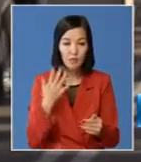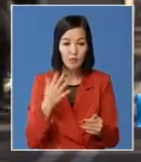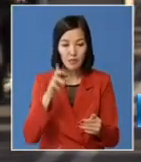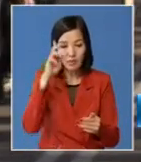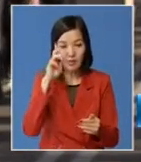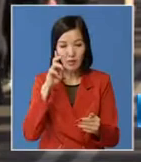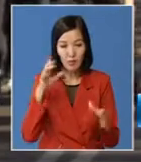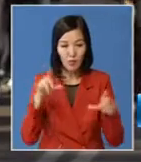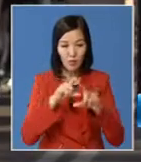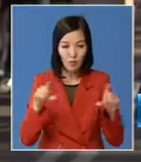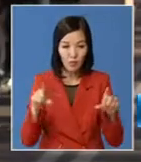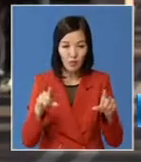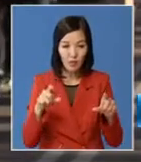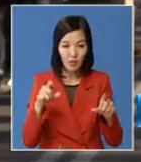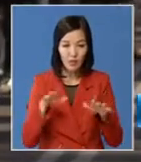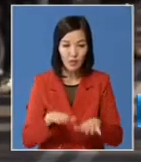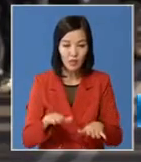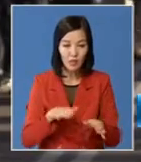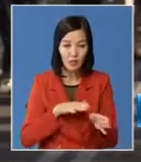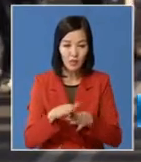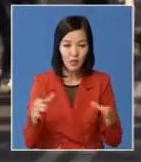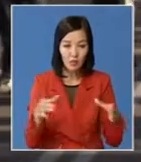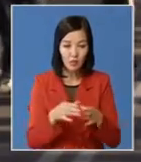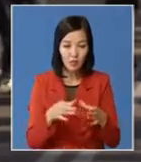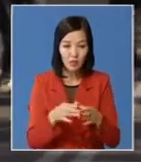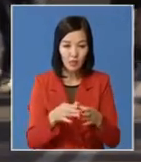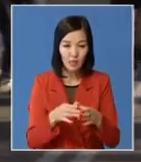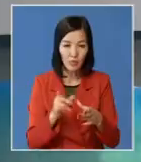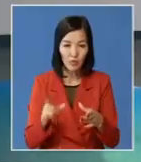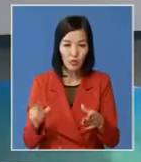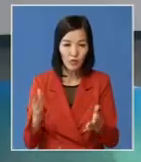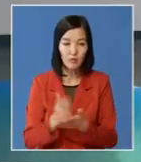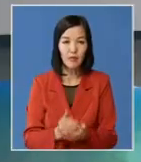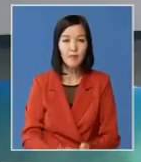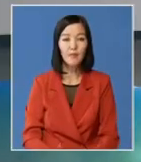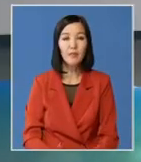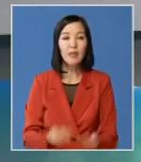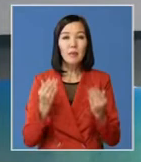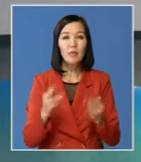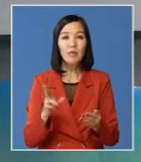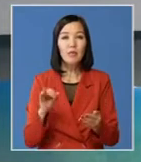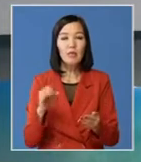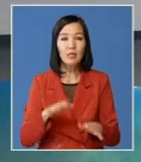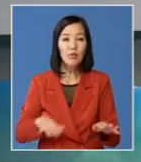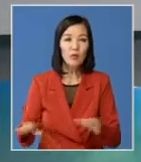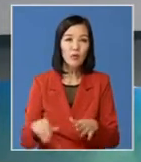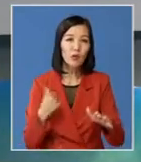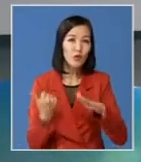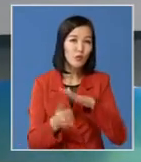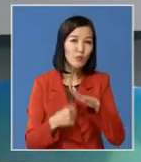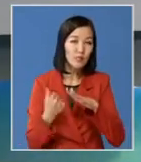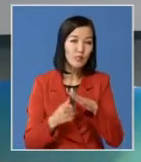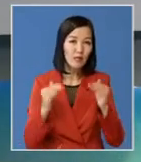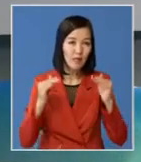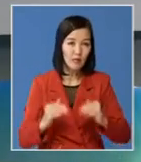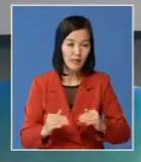мемлекеттік органдар, оның арасында жергілікті атқарушы органдардың өкілдері бар. Биыл Қаратал өңірінде жұмыссыздар саны